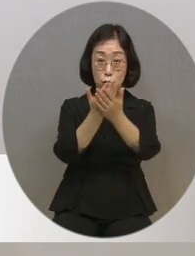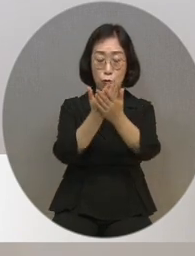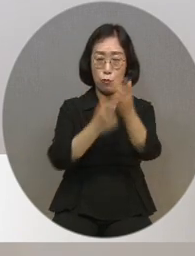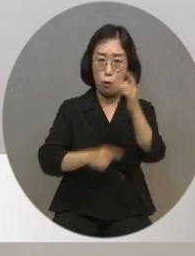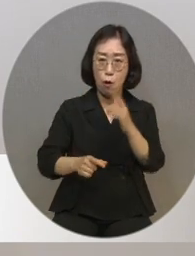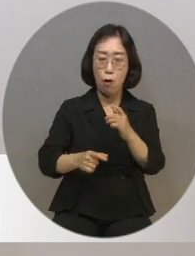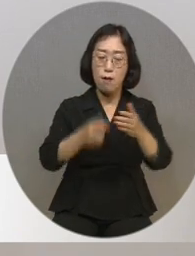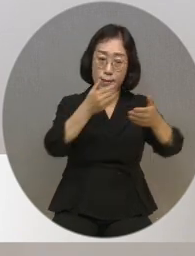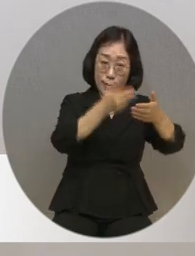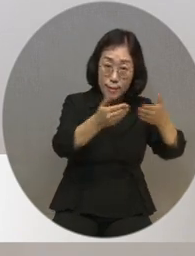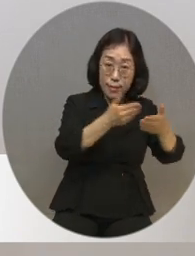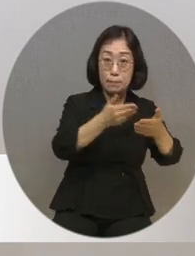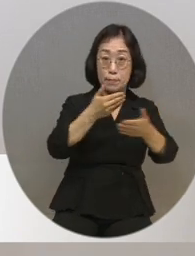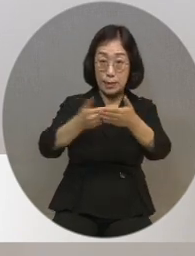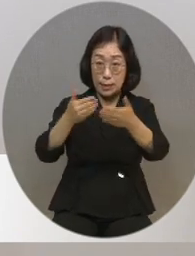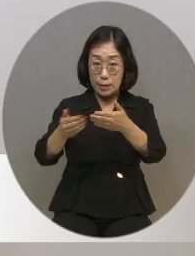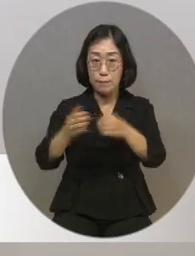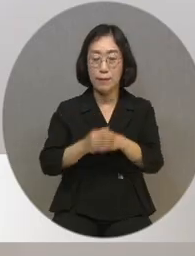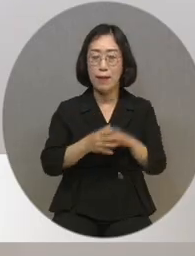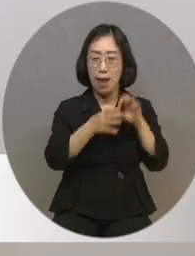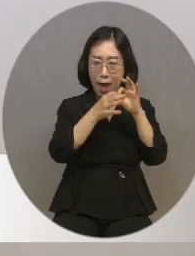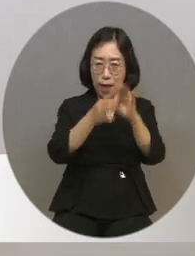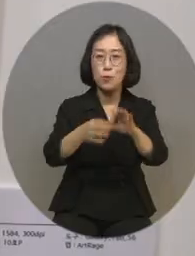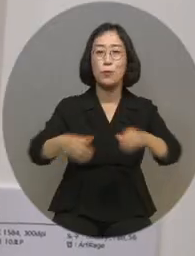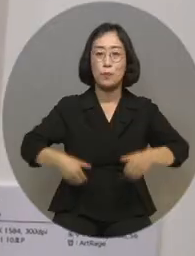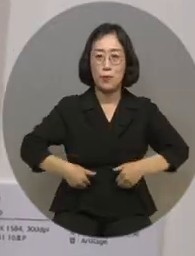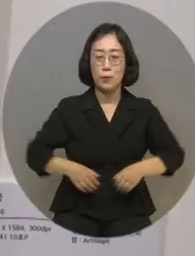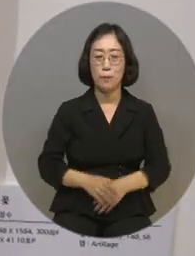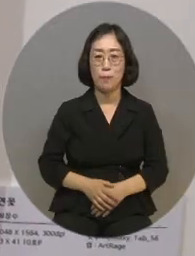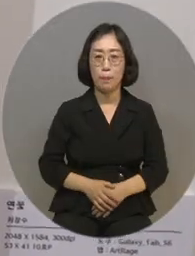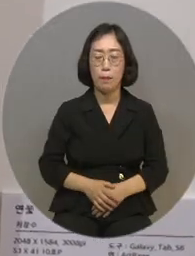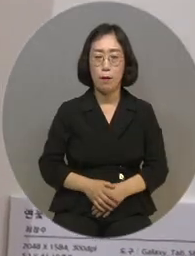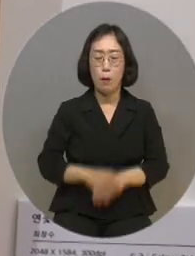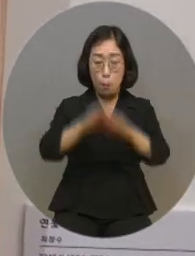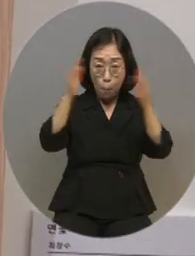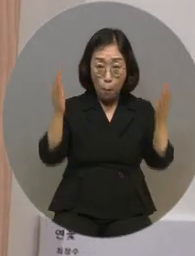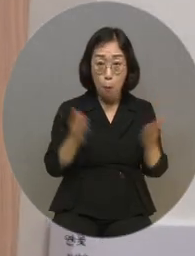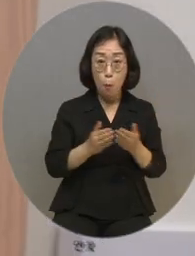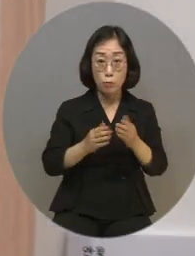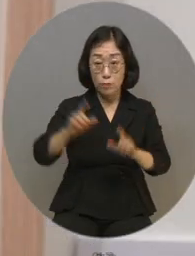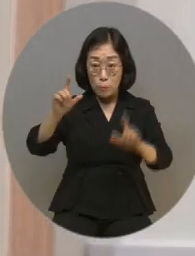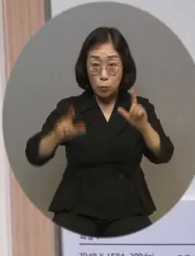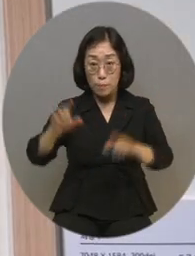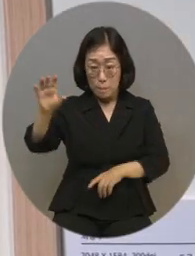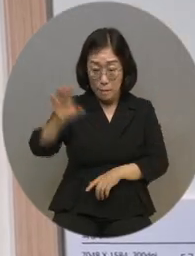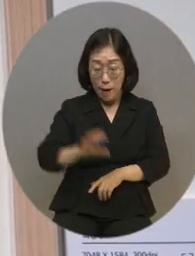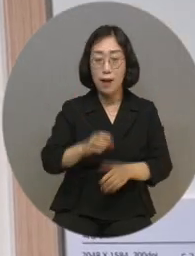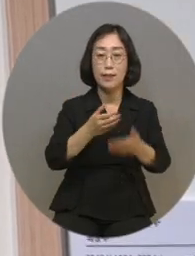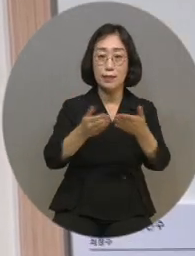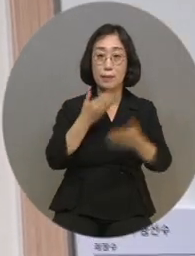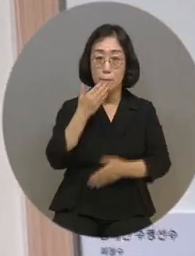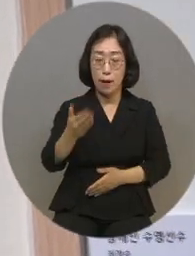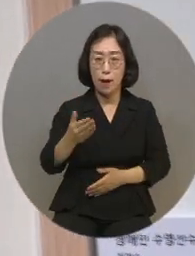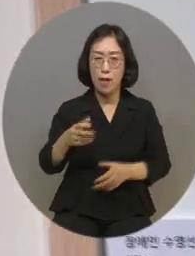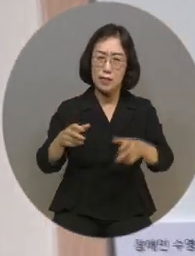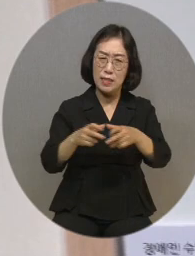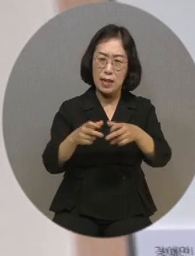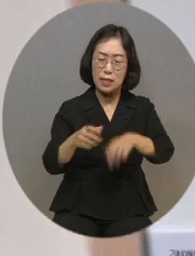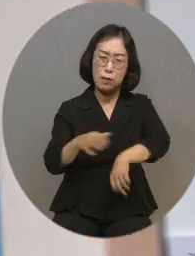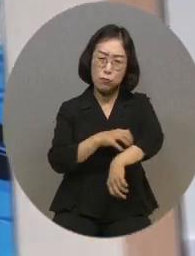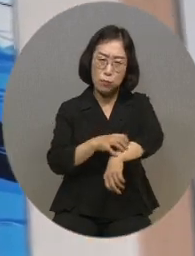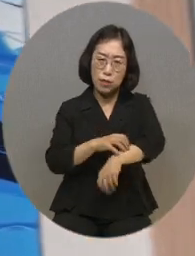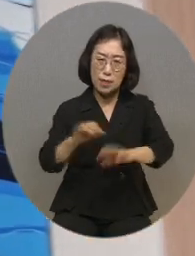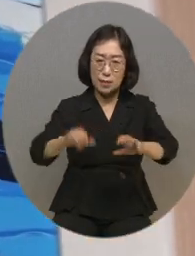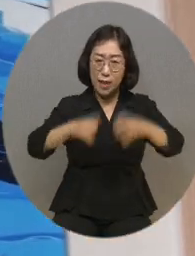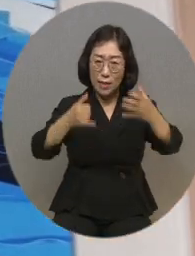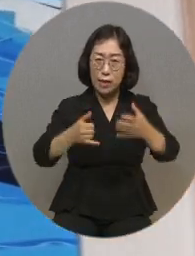많이 만들어서 계속 이어서 나가야 될 것 같습니다. 일상의 모든 것이 그림의 소재였고 장애라는 장벽으로 접하기 어려운